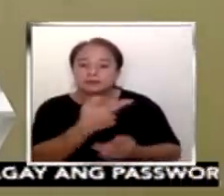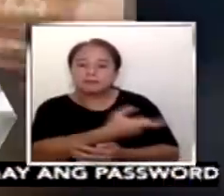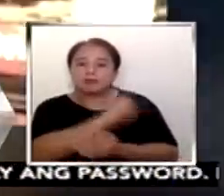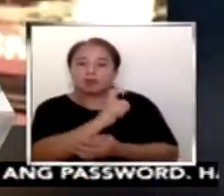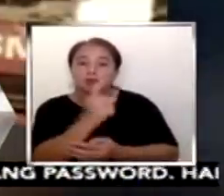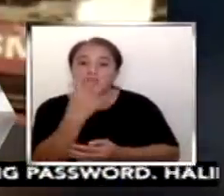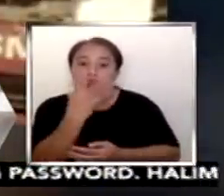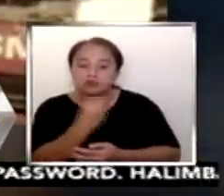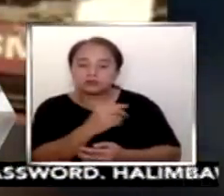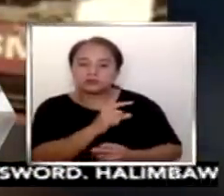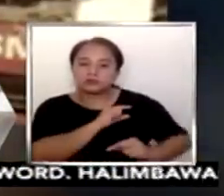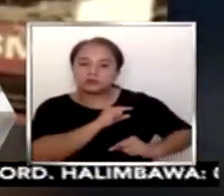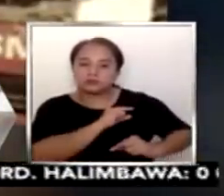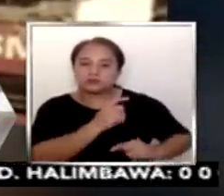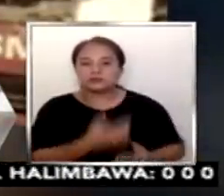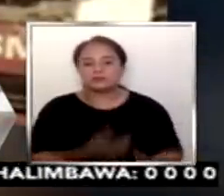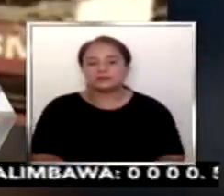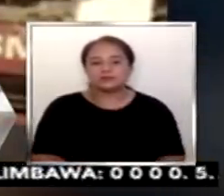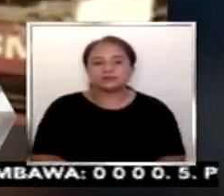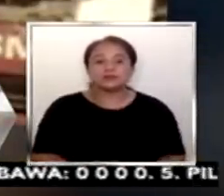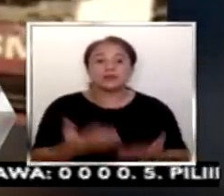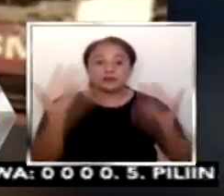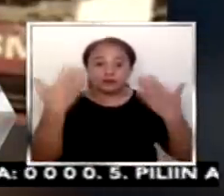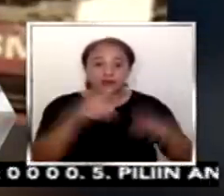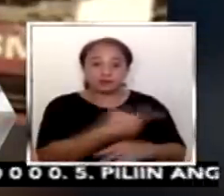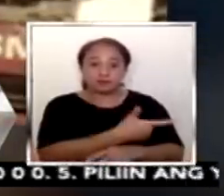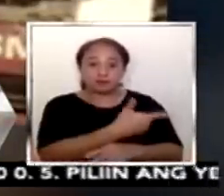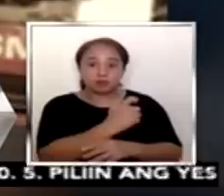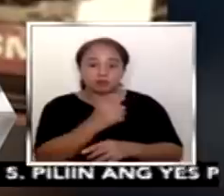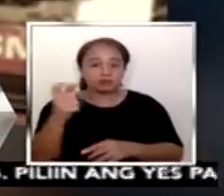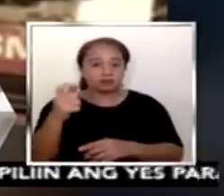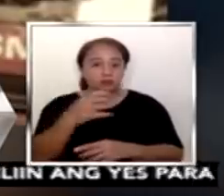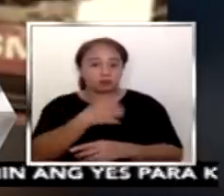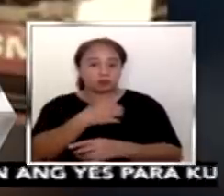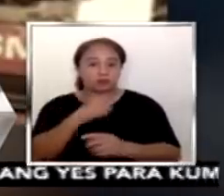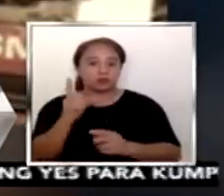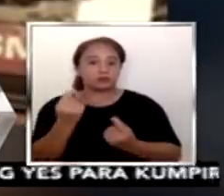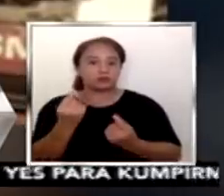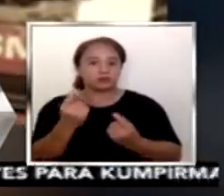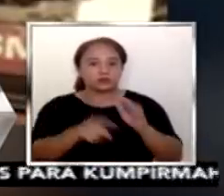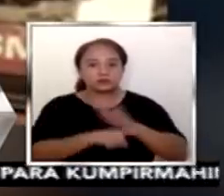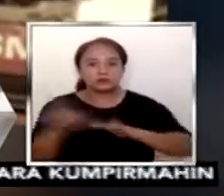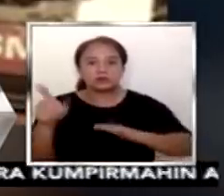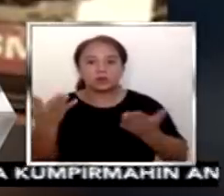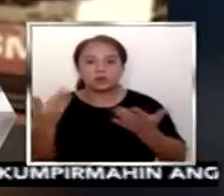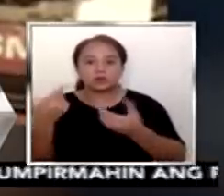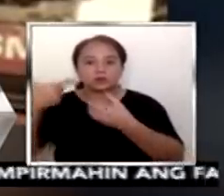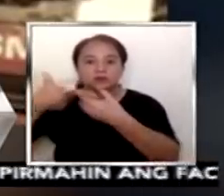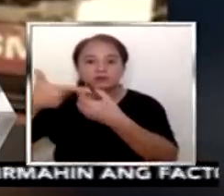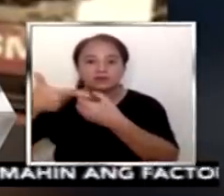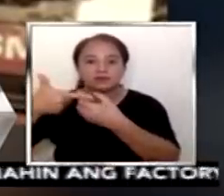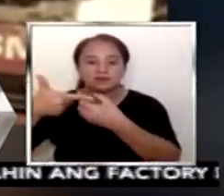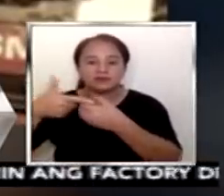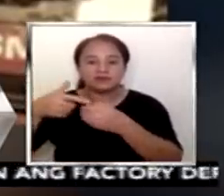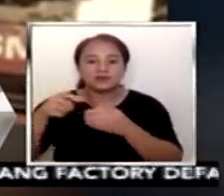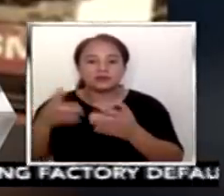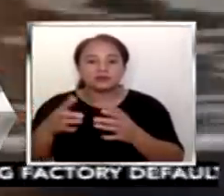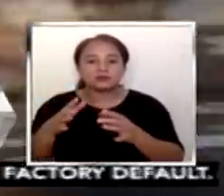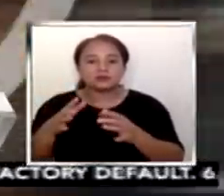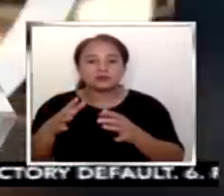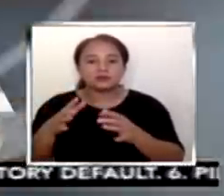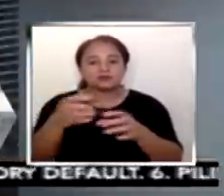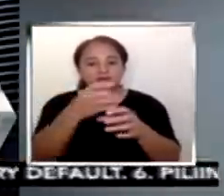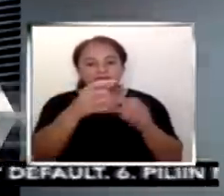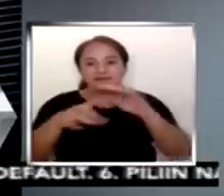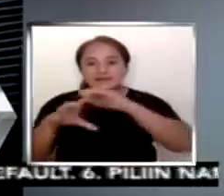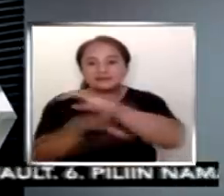tao. Matapos ang pamamaril, tumakbo si palang daw sa isang gasolinahan kung saan nang agaw pa umano siya ng motorsiklo ng